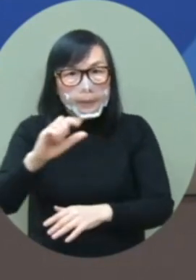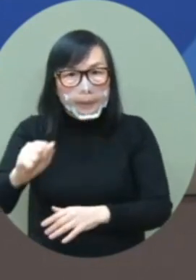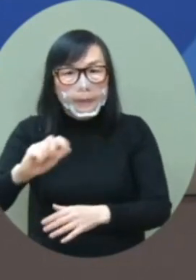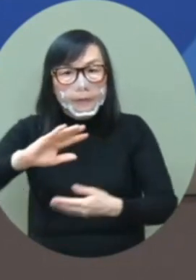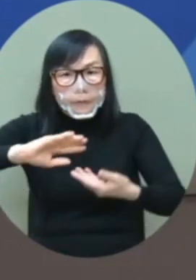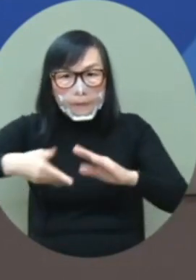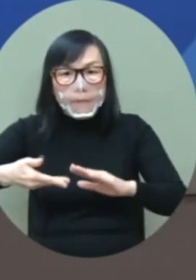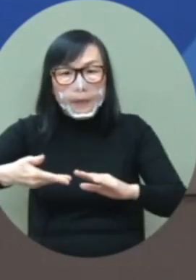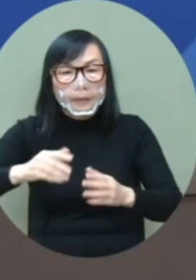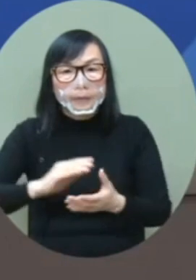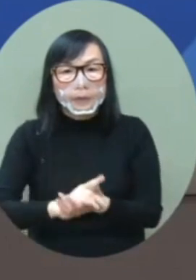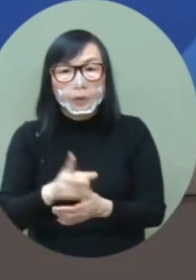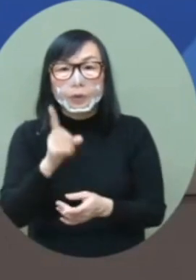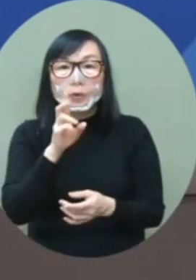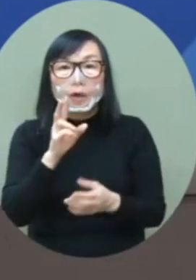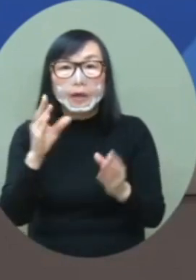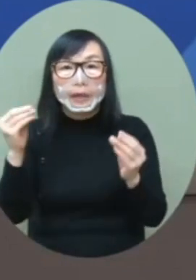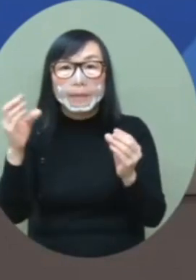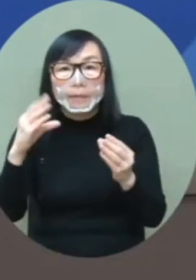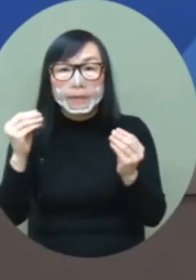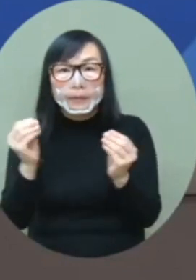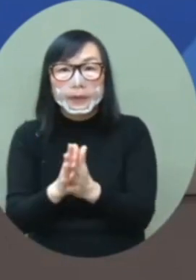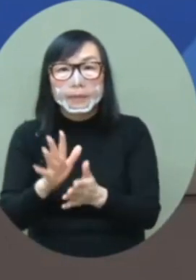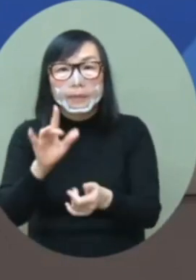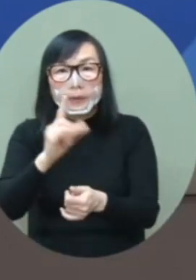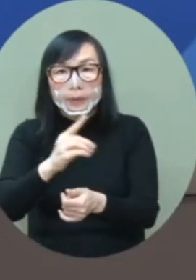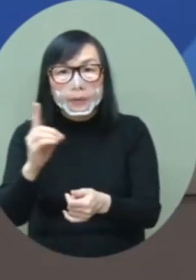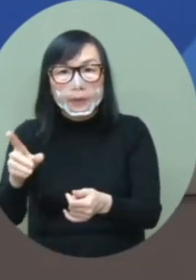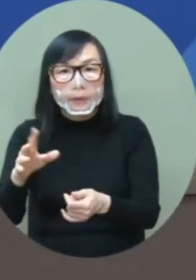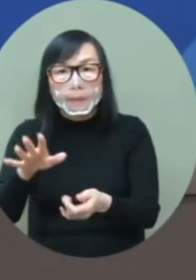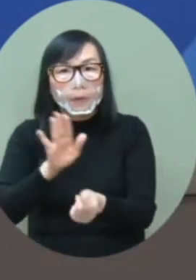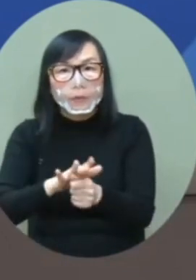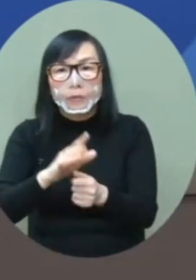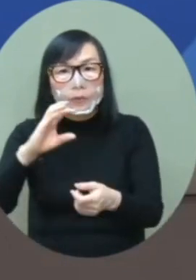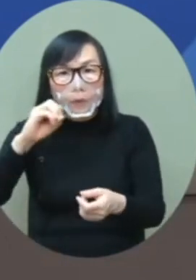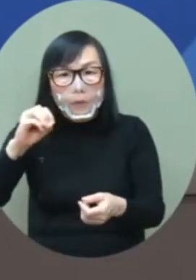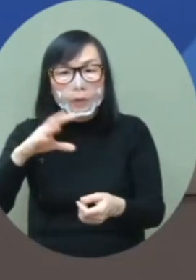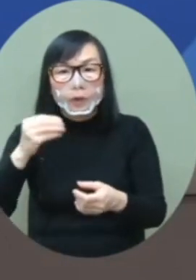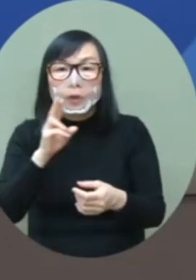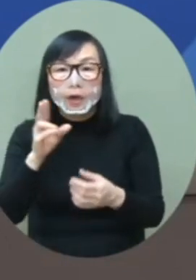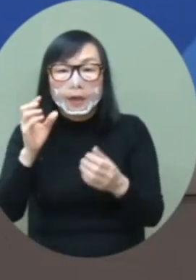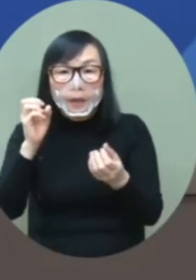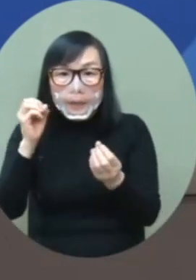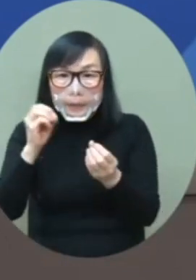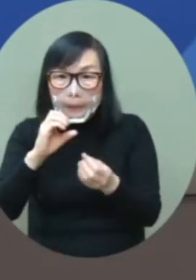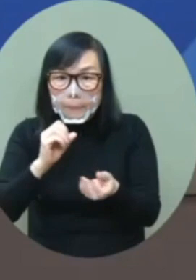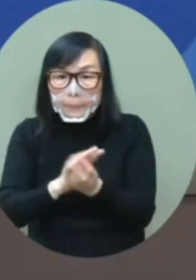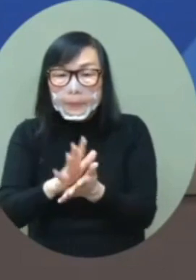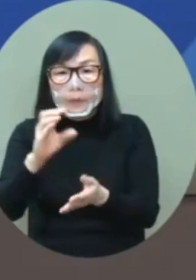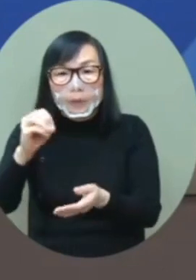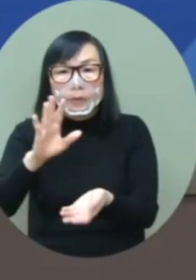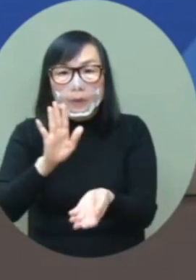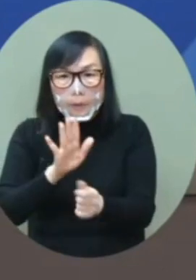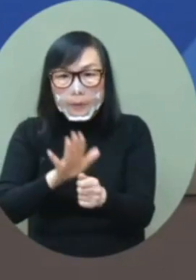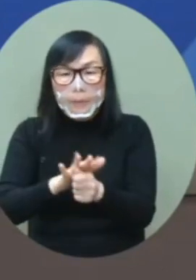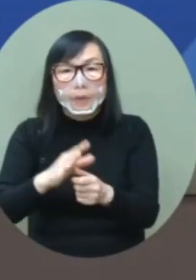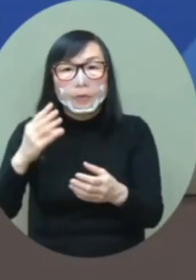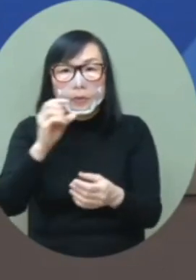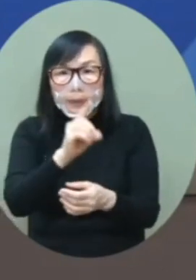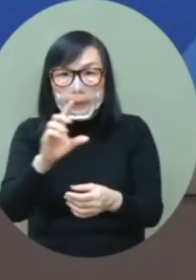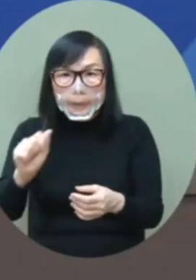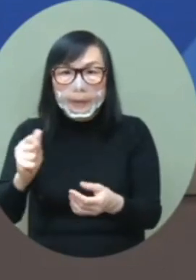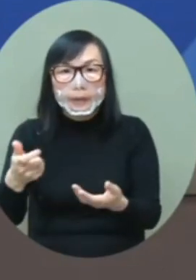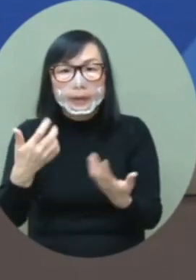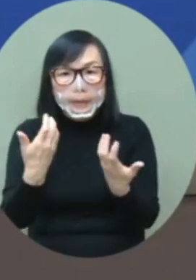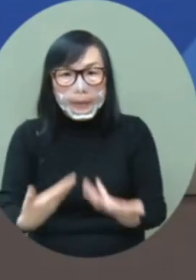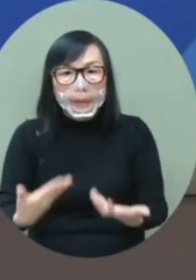係調翻轉就冇。即係你感染咗 Delta， 你就唔會保護到你，唔會有 Omicron。但如果你感染咗 Omicron， 你以後保護到你，唔會有 Delta。咁所以而家呢個